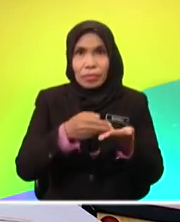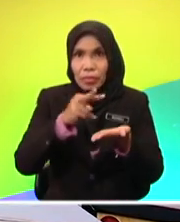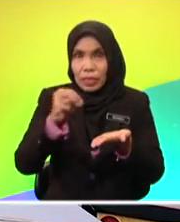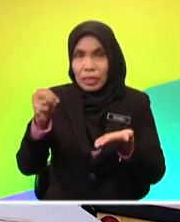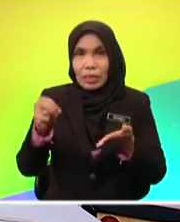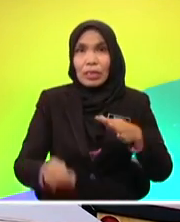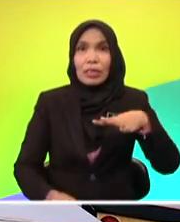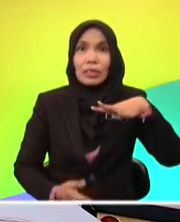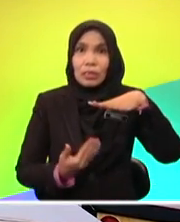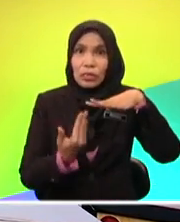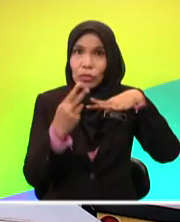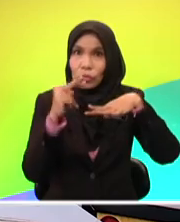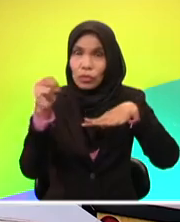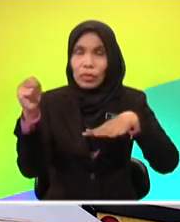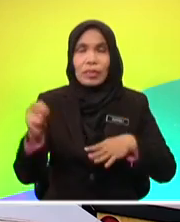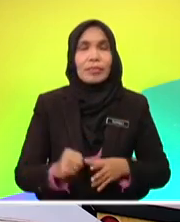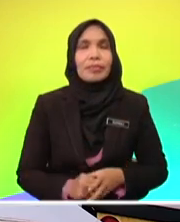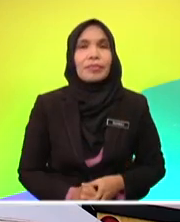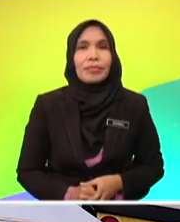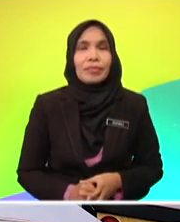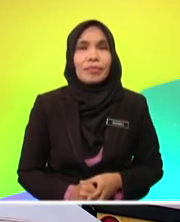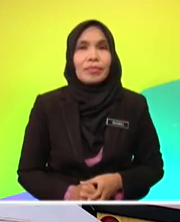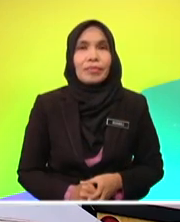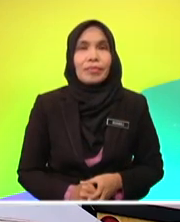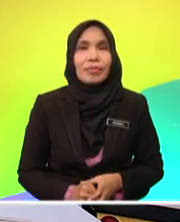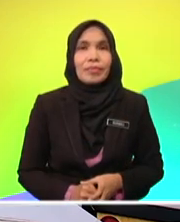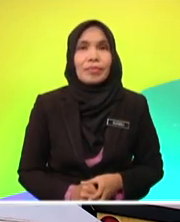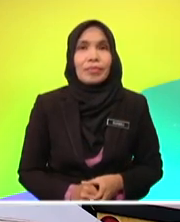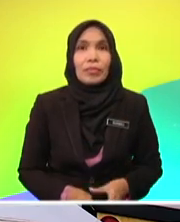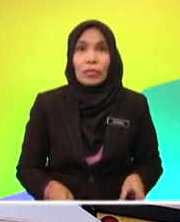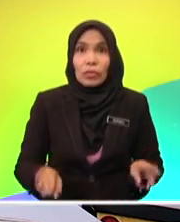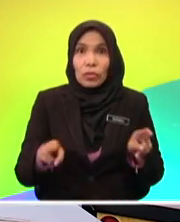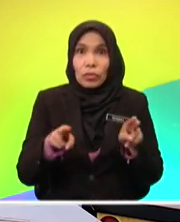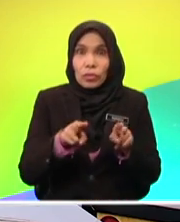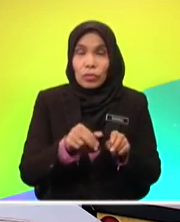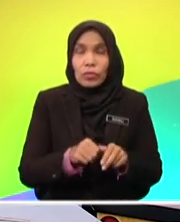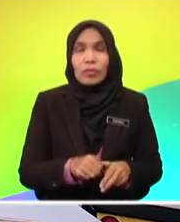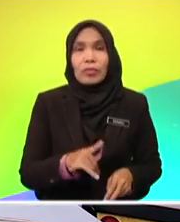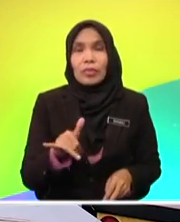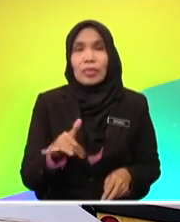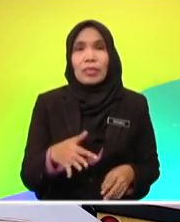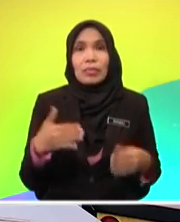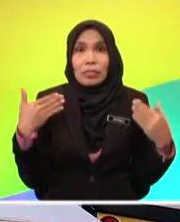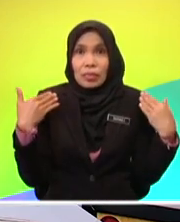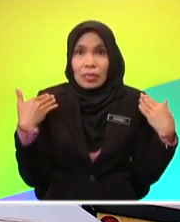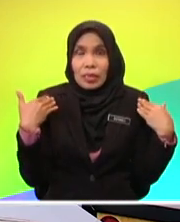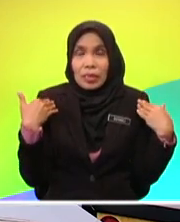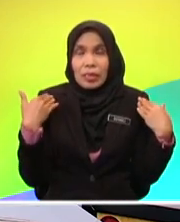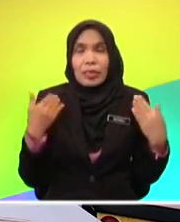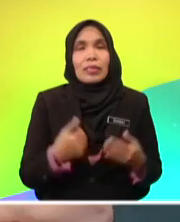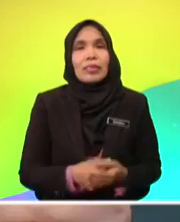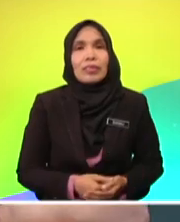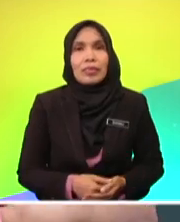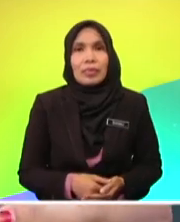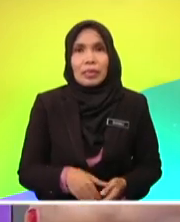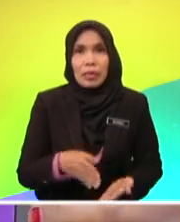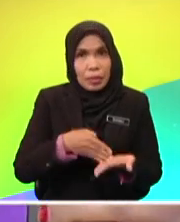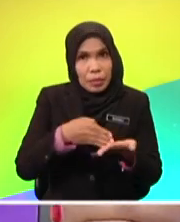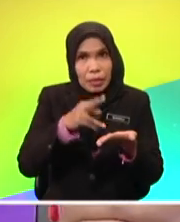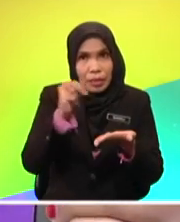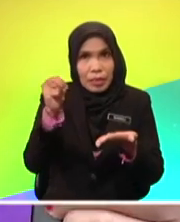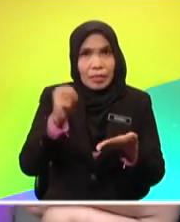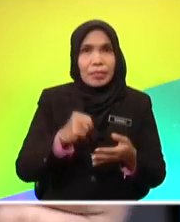tumbuhan yang mana secara umumnya hampir keseluruhan tumbuhan ada bahagian-bahagian ni. Okey, apa dia bahagian